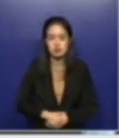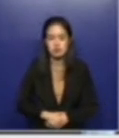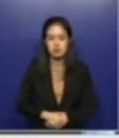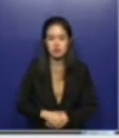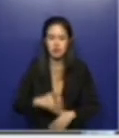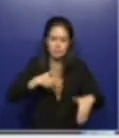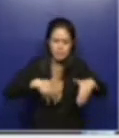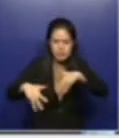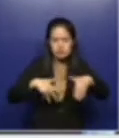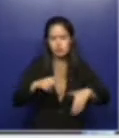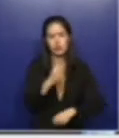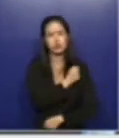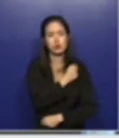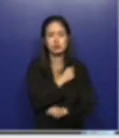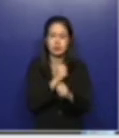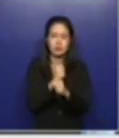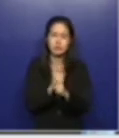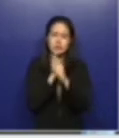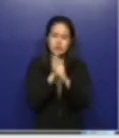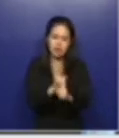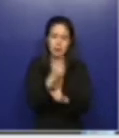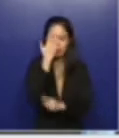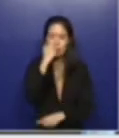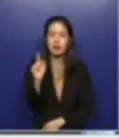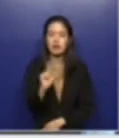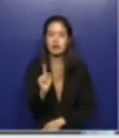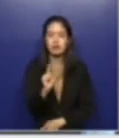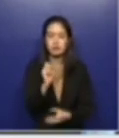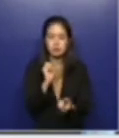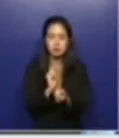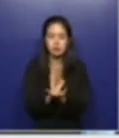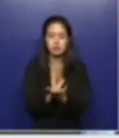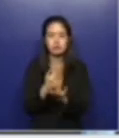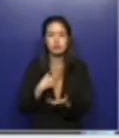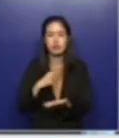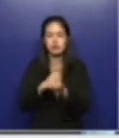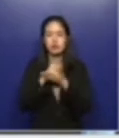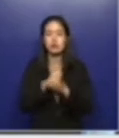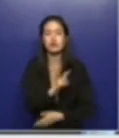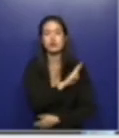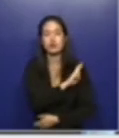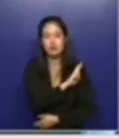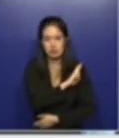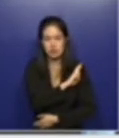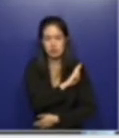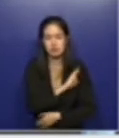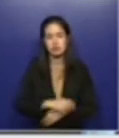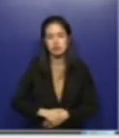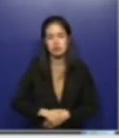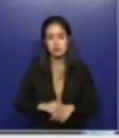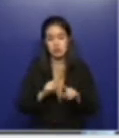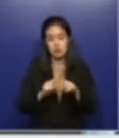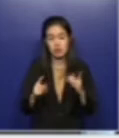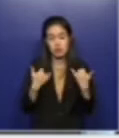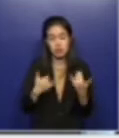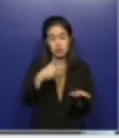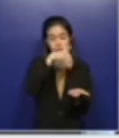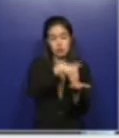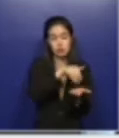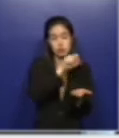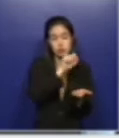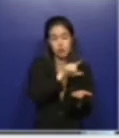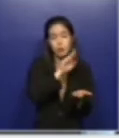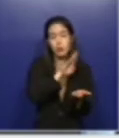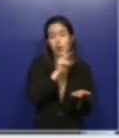นอดทนทำทุกอย่างเพื่อตัวเขาเองครับเพราะผู้บริหารประเทศหรือสบค.หรือหน่วยงานรัฐไม่สามารถช่วยเขา